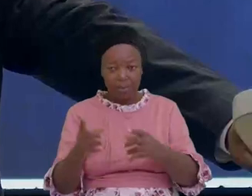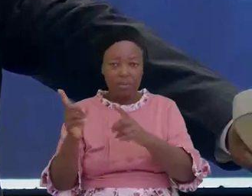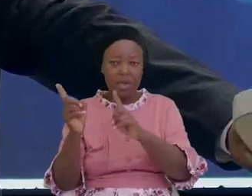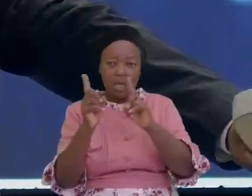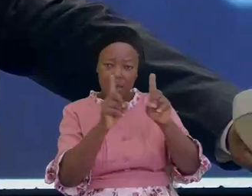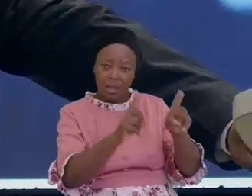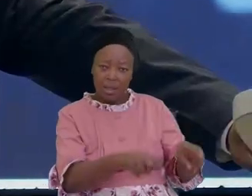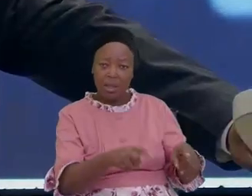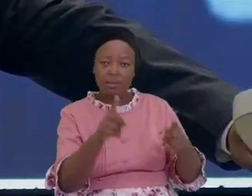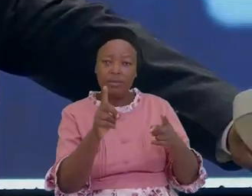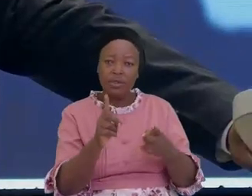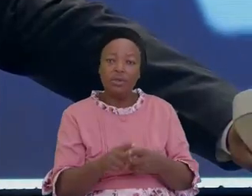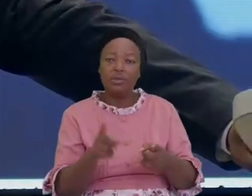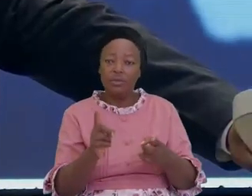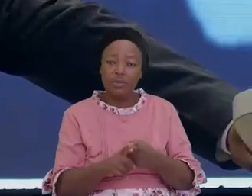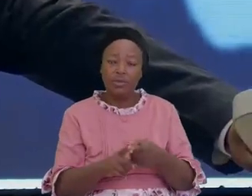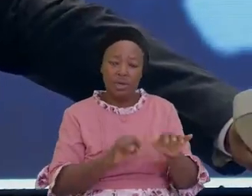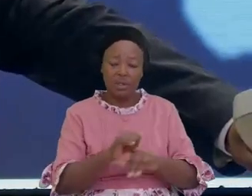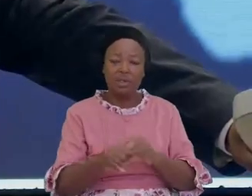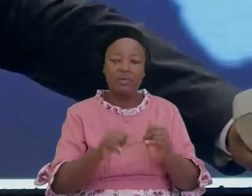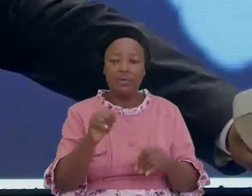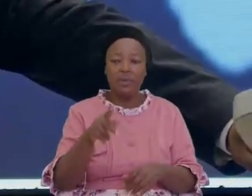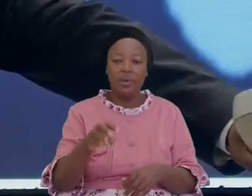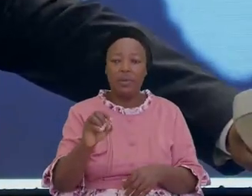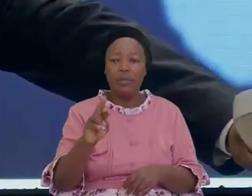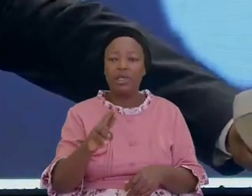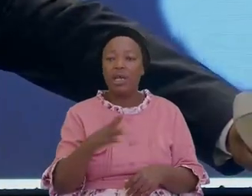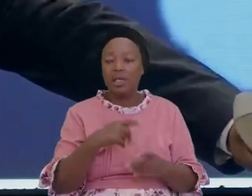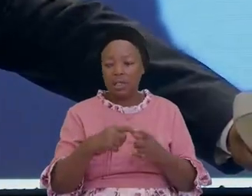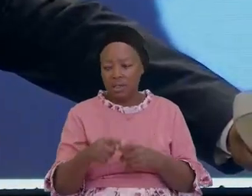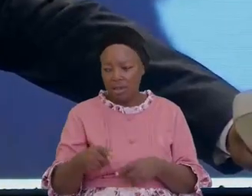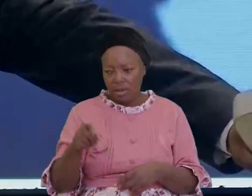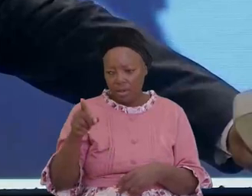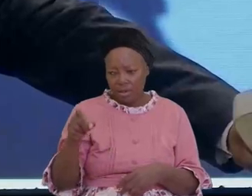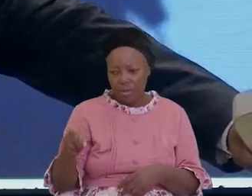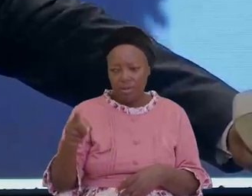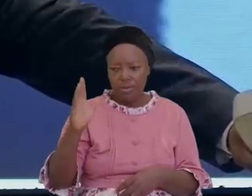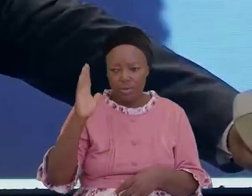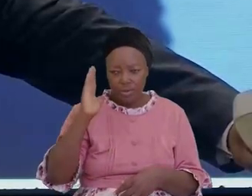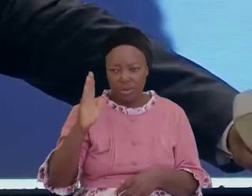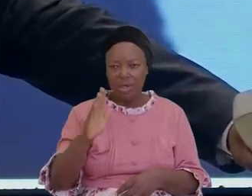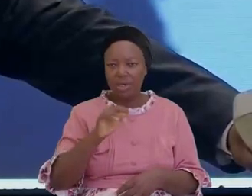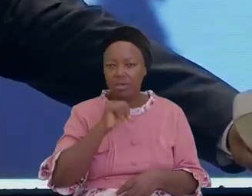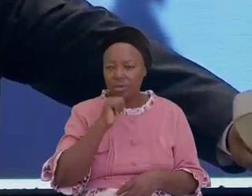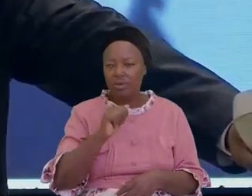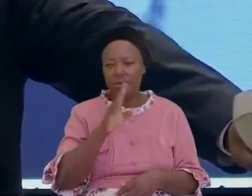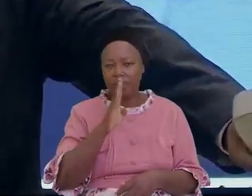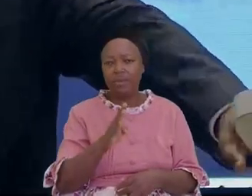Et Satan est venu influencer Pierre. Il a dit, cela n'arrivera